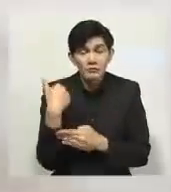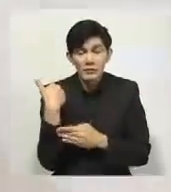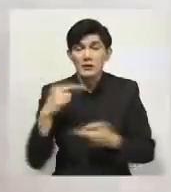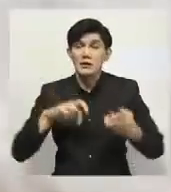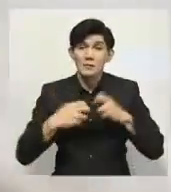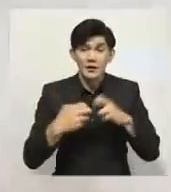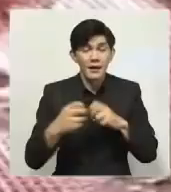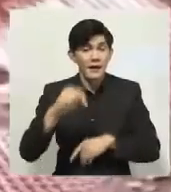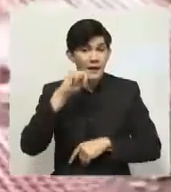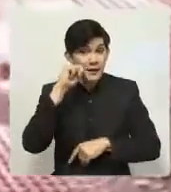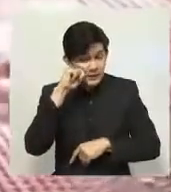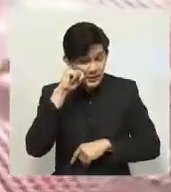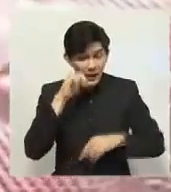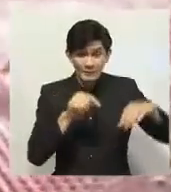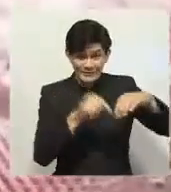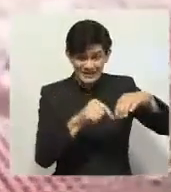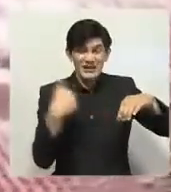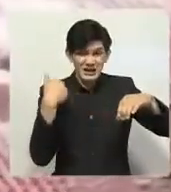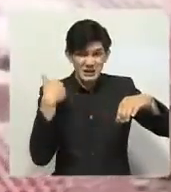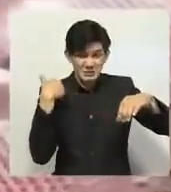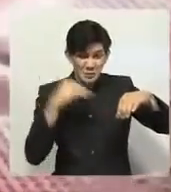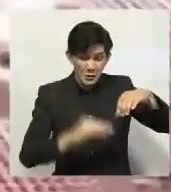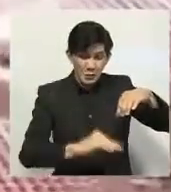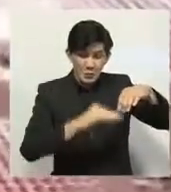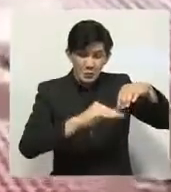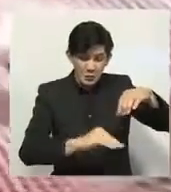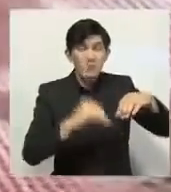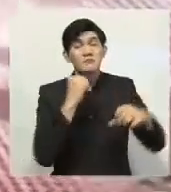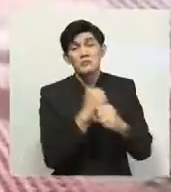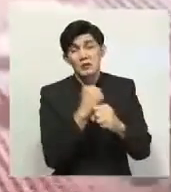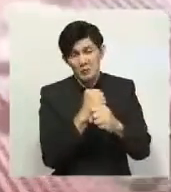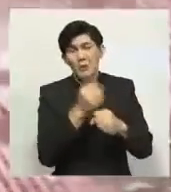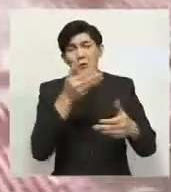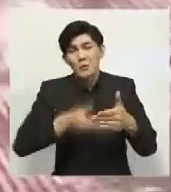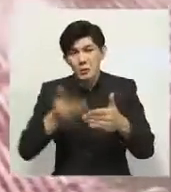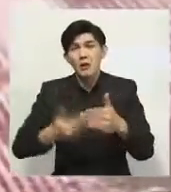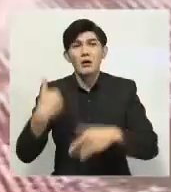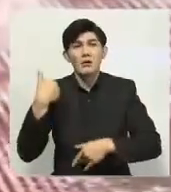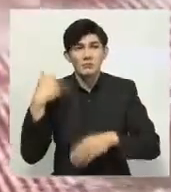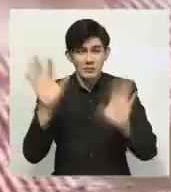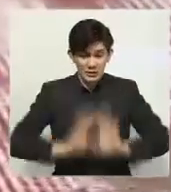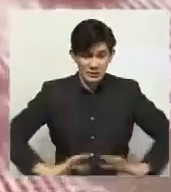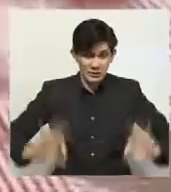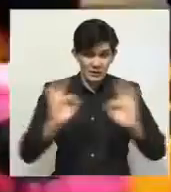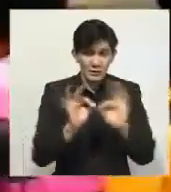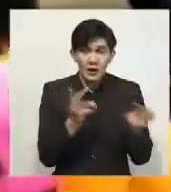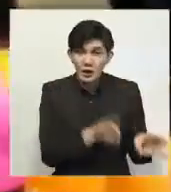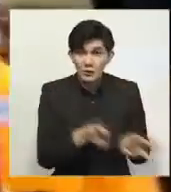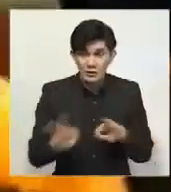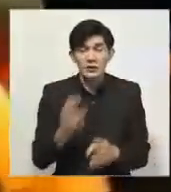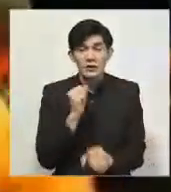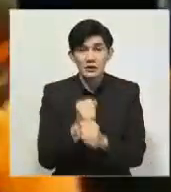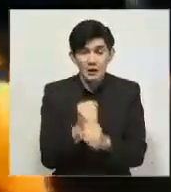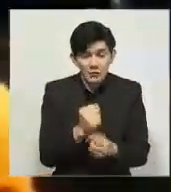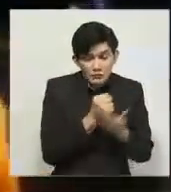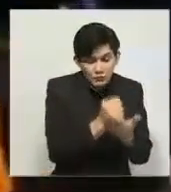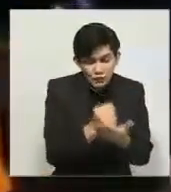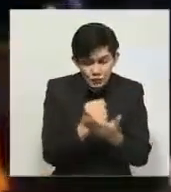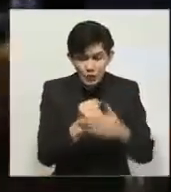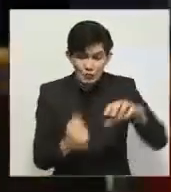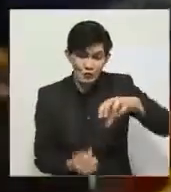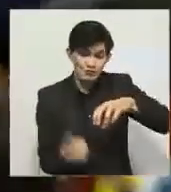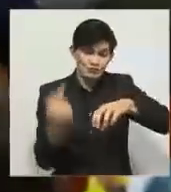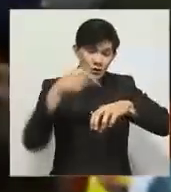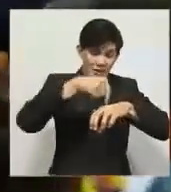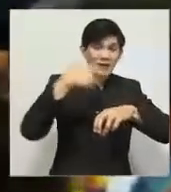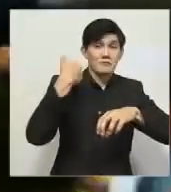าเรื่องของระดับน้ำในถ้ำเป็นอุปสรรคต่อการดำเนินการปฏิบัติการช่วยเหลือจึงมีความจำเป็นครับต้องหาแนวทางเข้าพื้นที่ในด้านบน